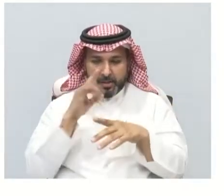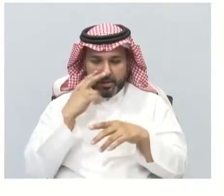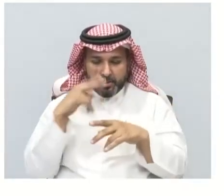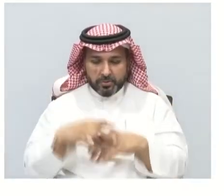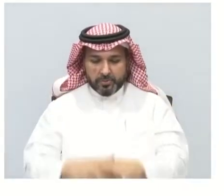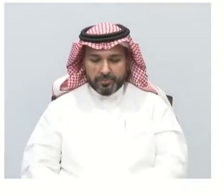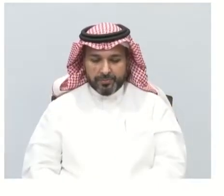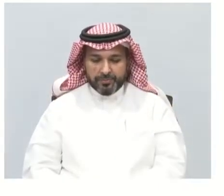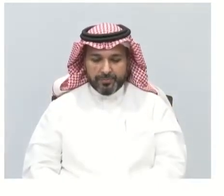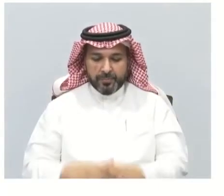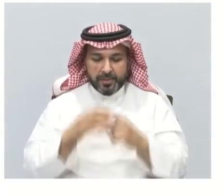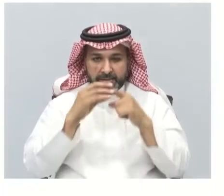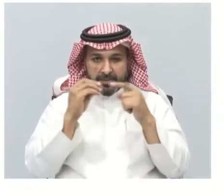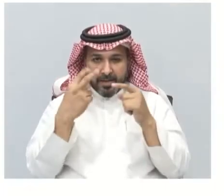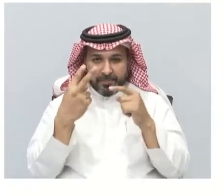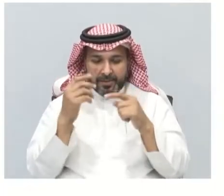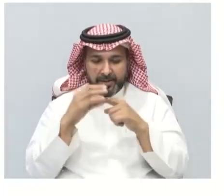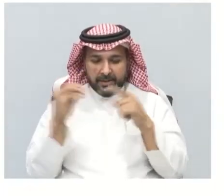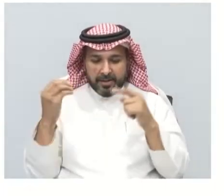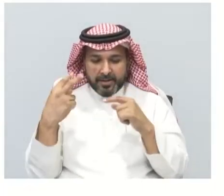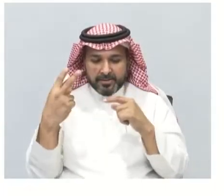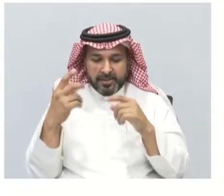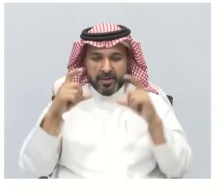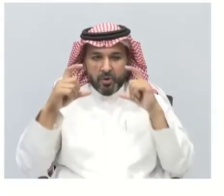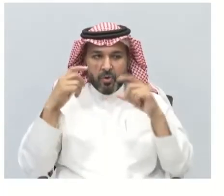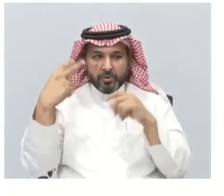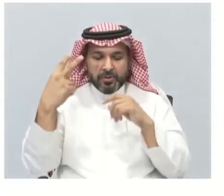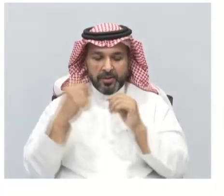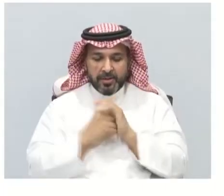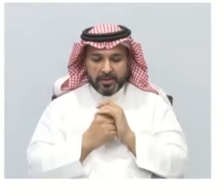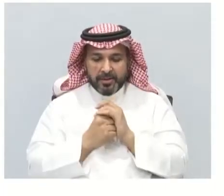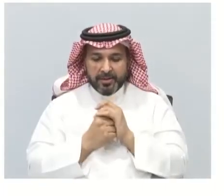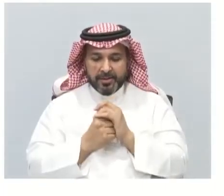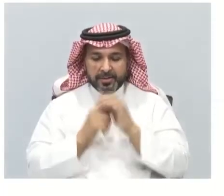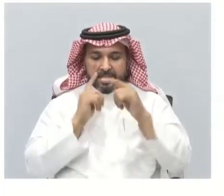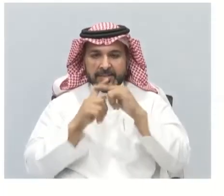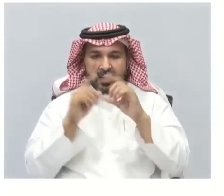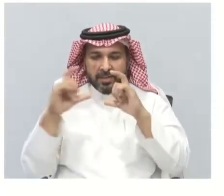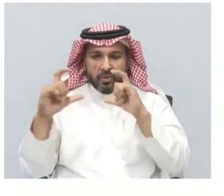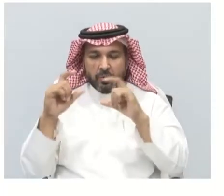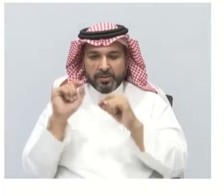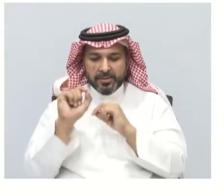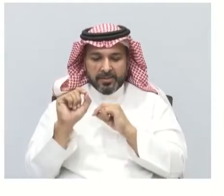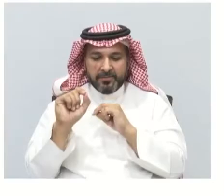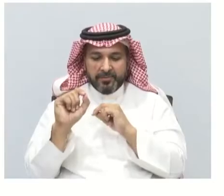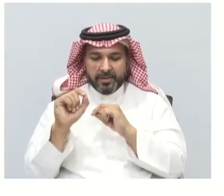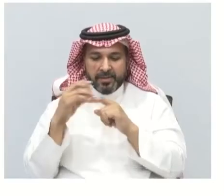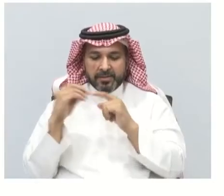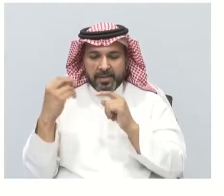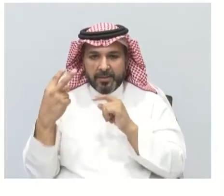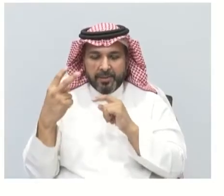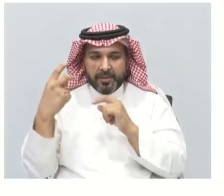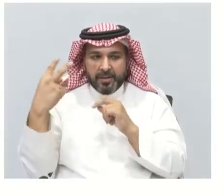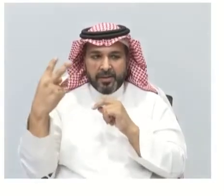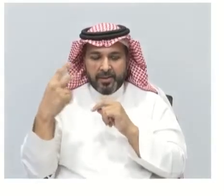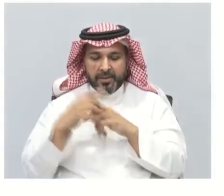- 2 الكل تربيع ئ 0 - 2 الكل تربيع بعد ذلك ناتي بقيمه السالب ا الكل